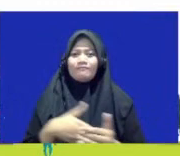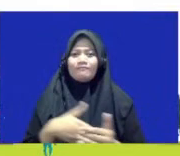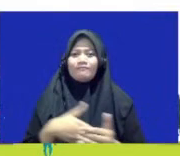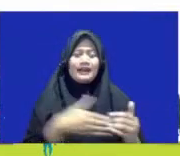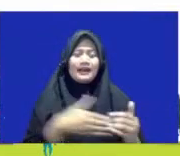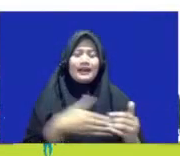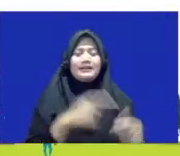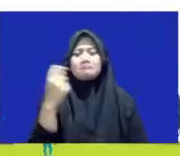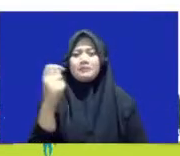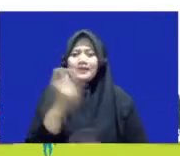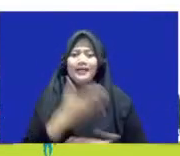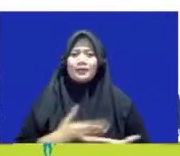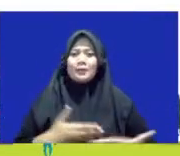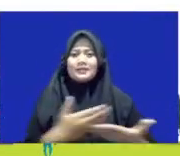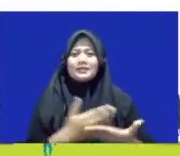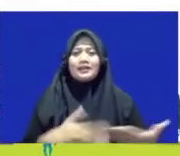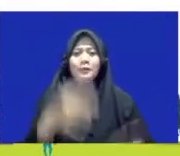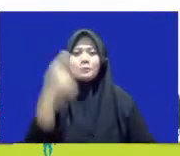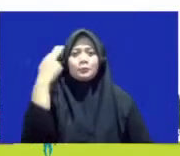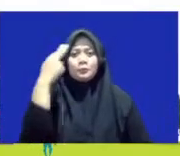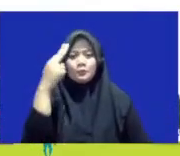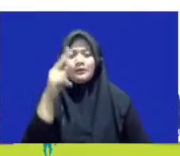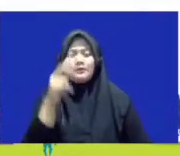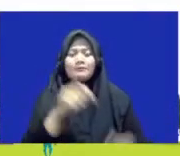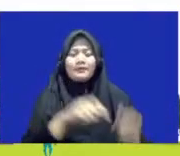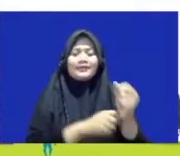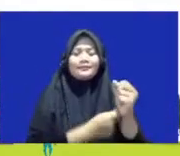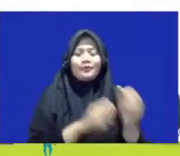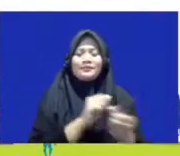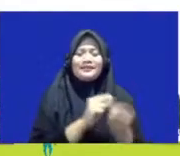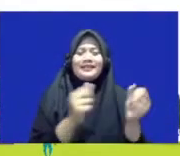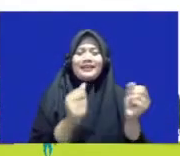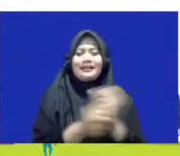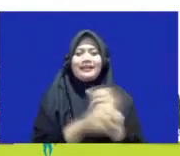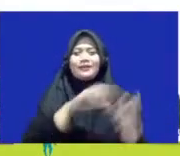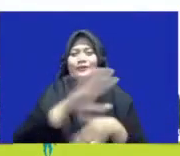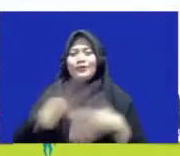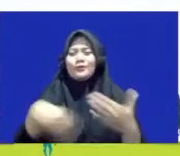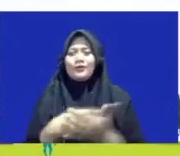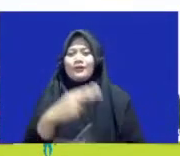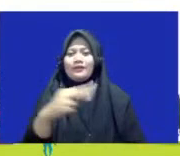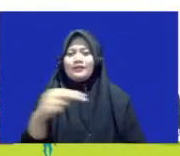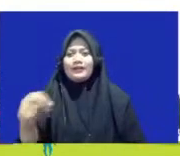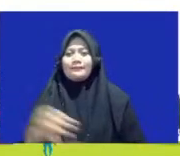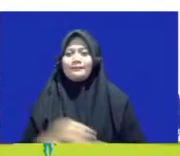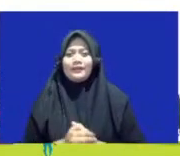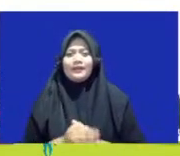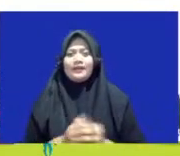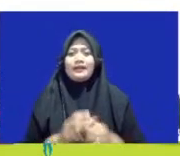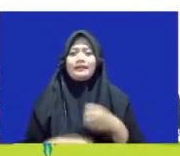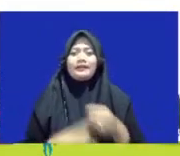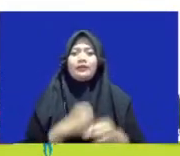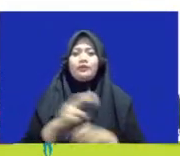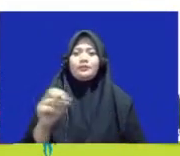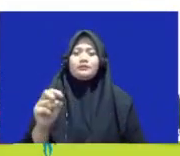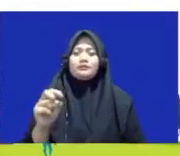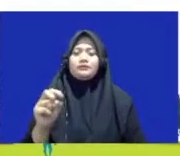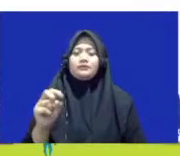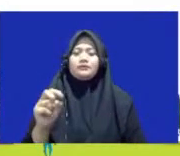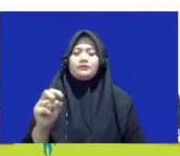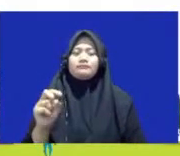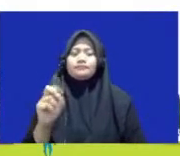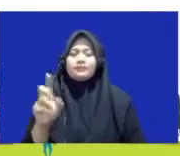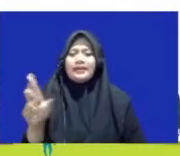untuk penanggulangan bencana seluruh Indonesia. Ditambah lagi sekarang, tahun 2011, kita memulai melalui program Kampung Siaga Bencana